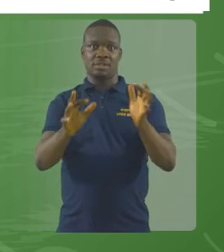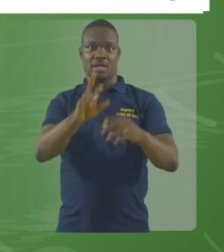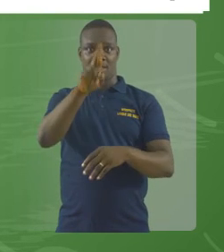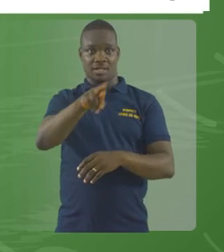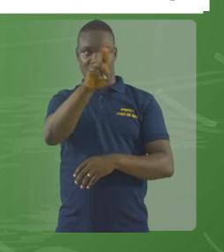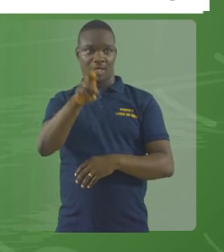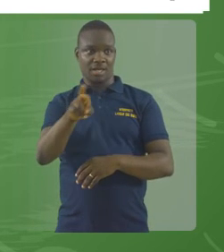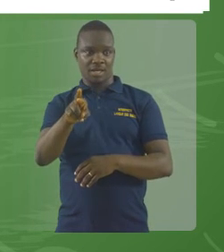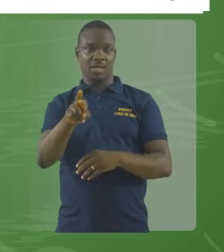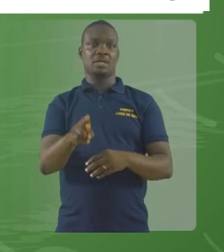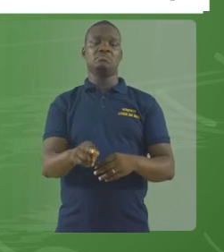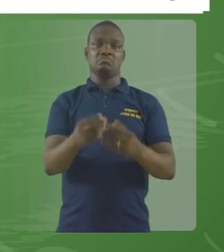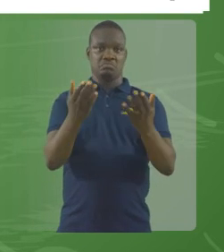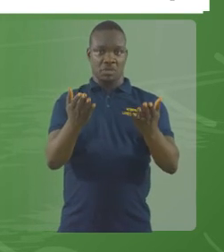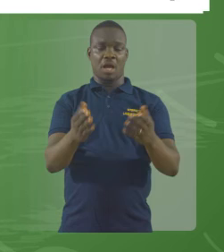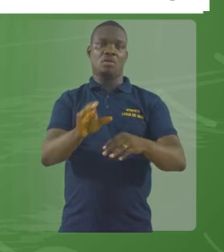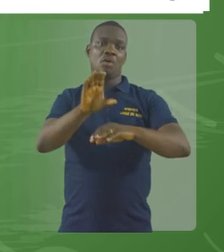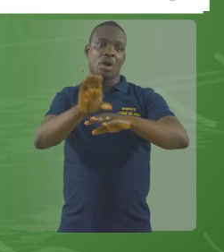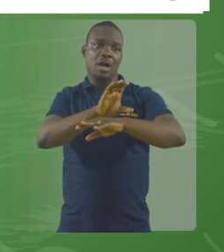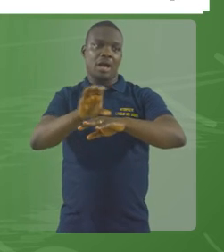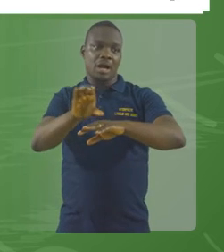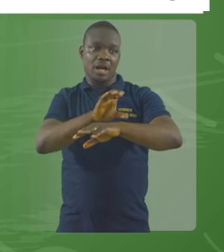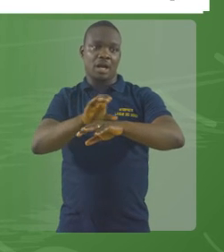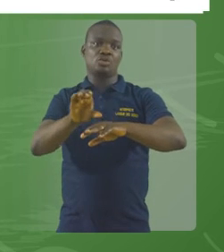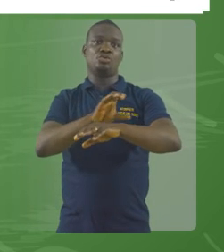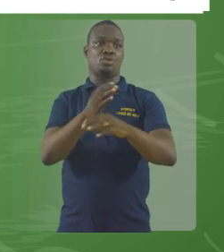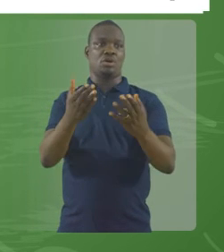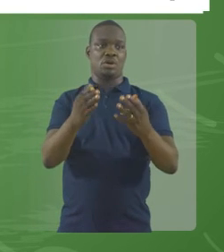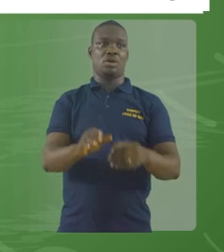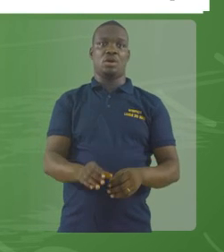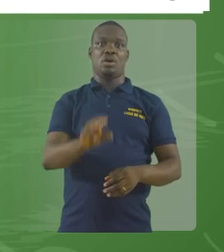alors on va en ce moment calculer le module de A.